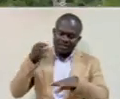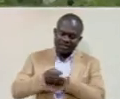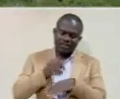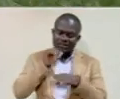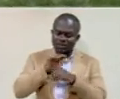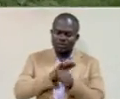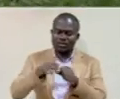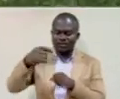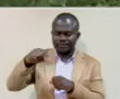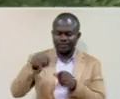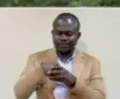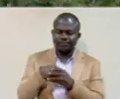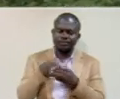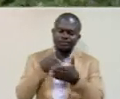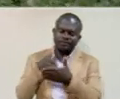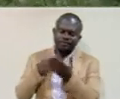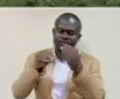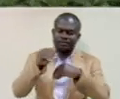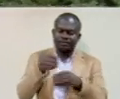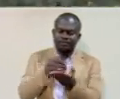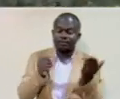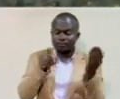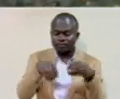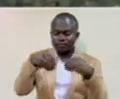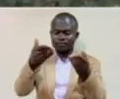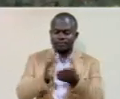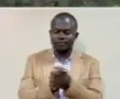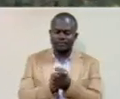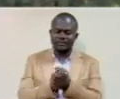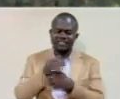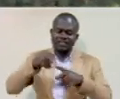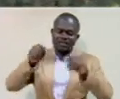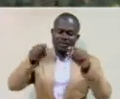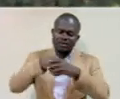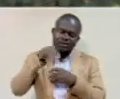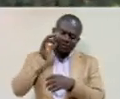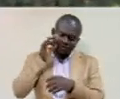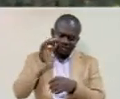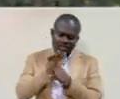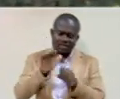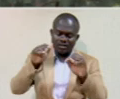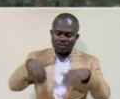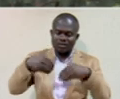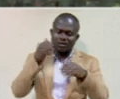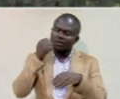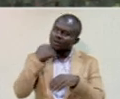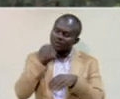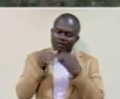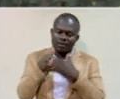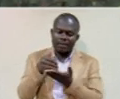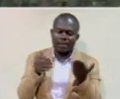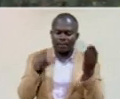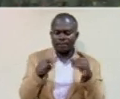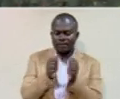itujuje ubuziranenge, bikoma mu nkokora umusaruro wabiteze. Ifumbire yagombye kuza izanye n'imbuto cyane cyane nko ku bigori. Byagombye kuza